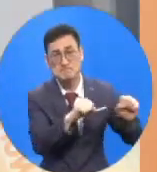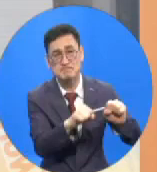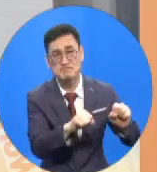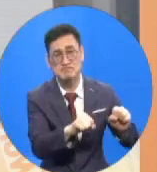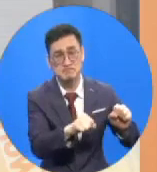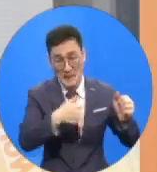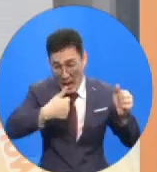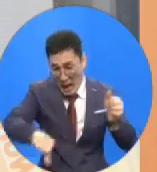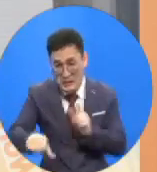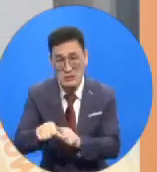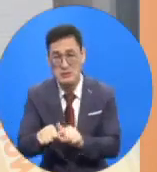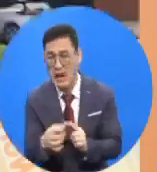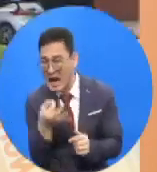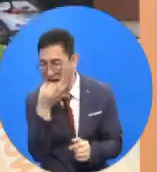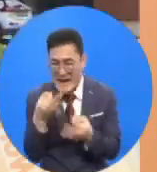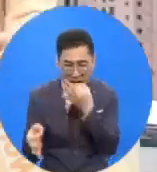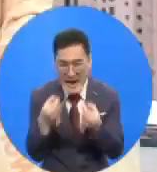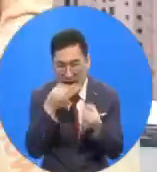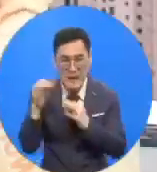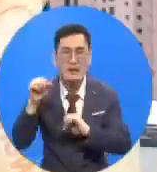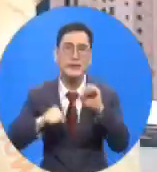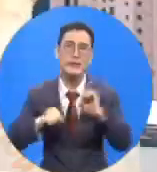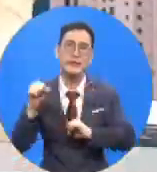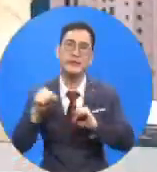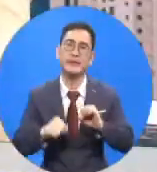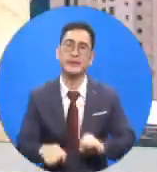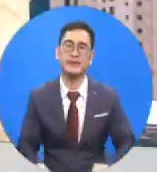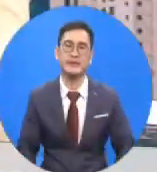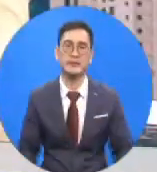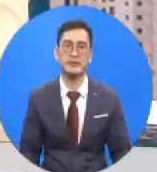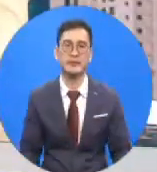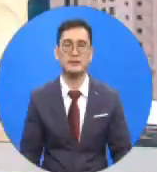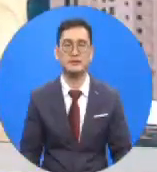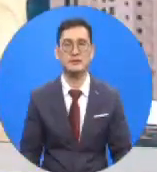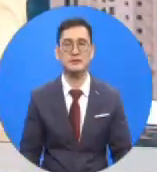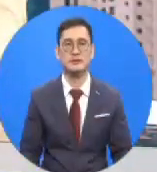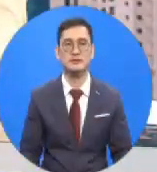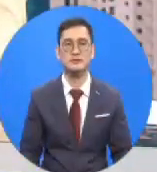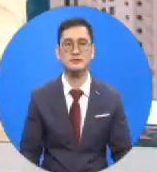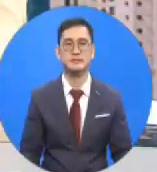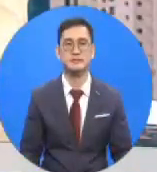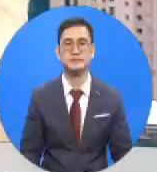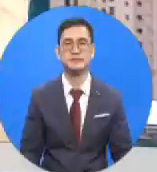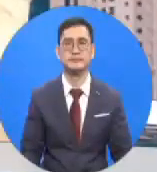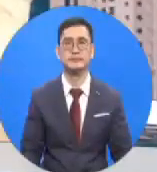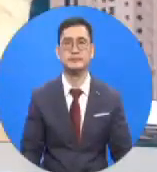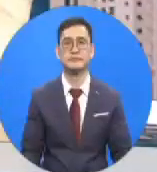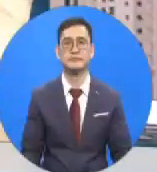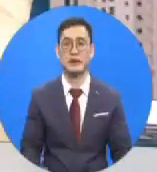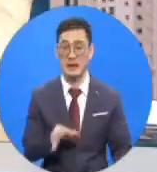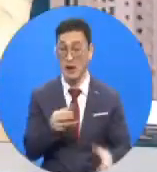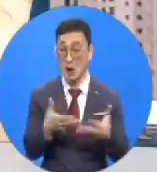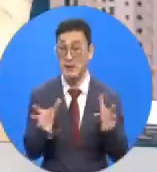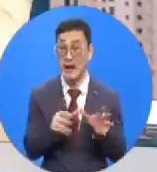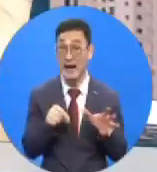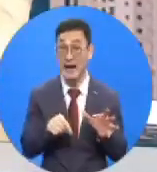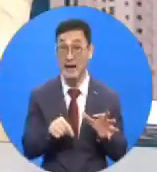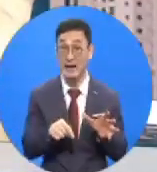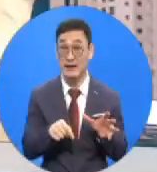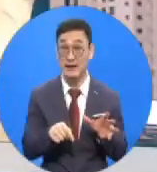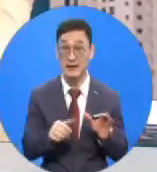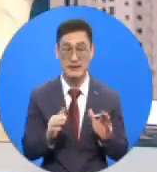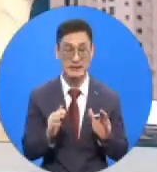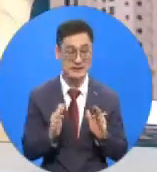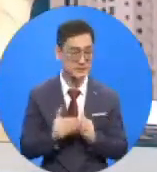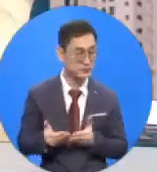더 묻겠습니다 4 s 놀라 되는게 여권 에서 주여 를 못하게 아까 지역보다는 제주 테레 놓쳐 로